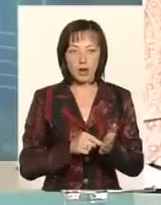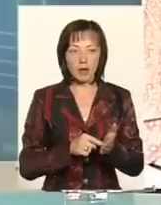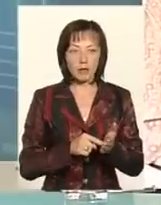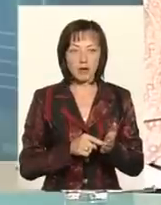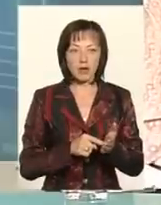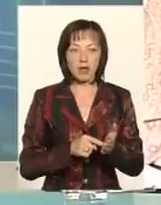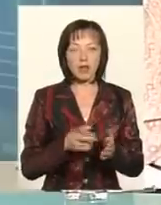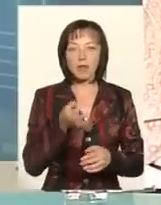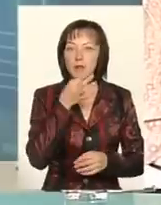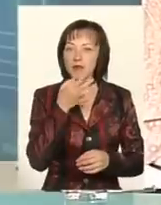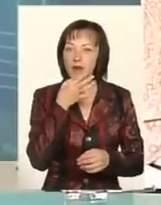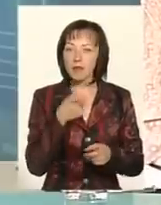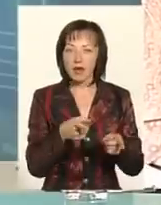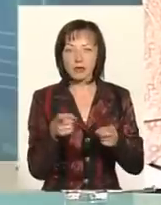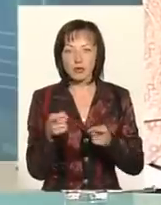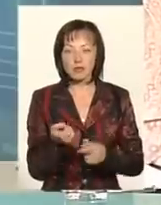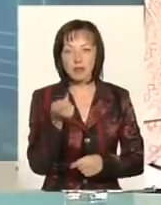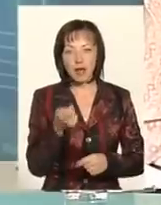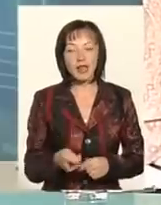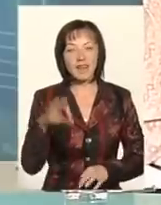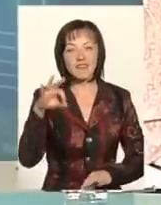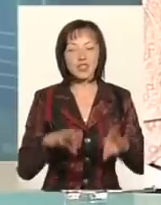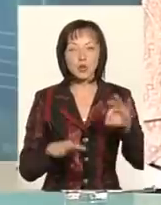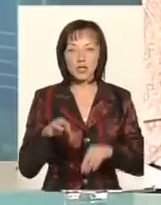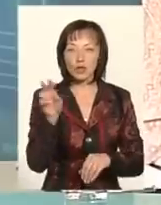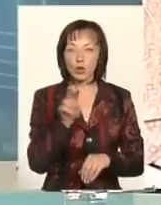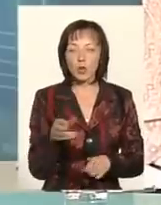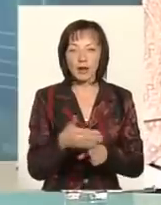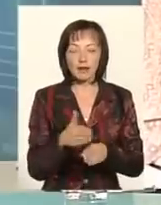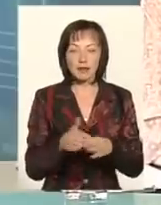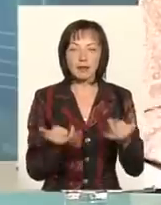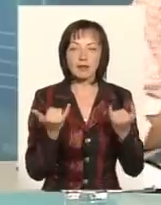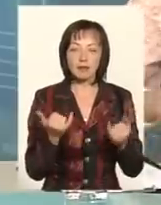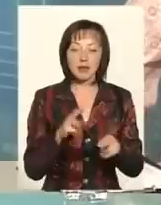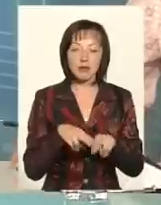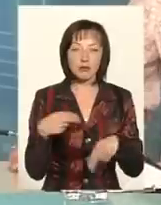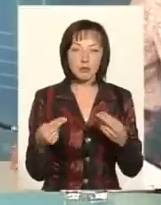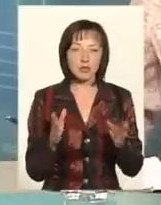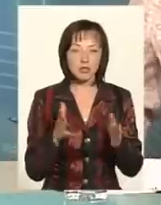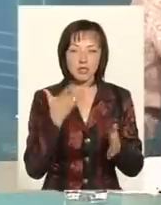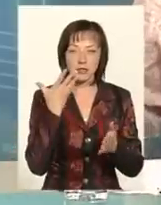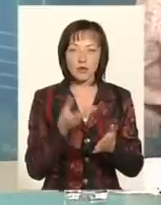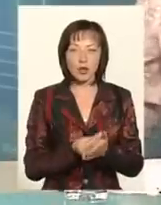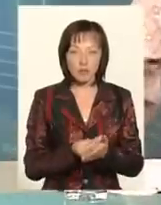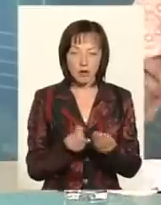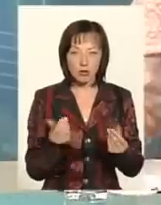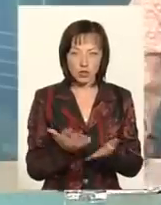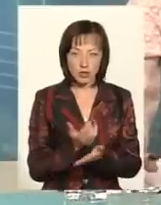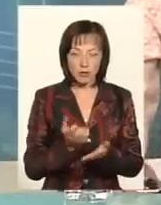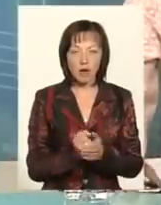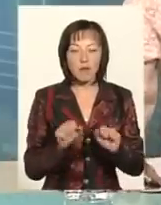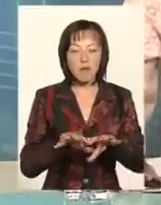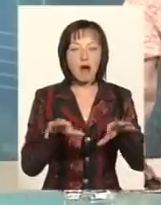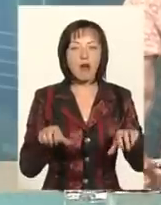на привабливий вагачок невеликих відсотків за валютні кредити нині розплачується не лише своїми кревними а інколи і